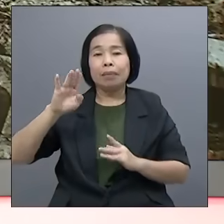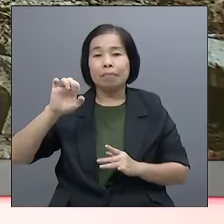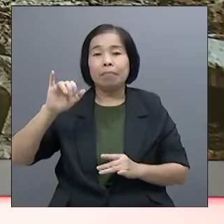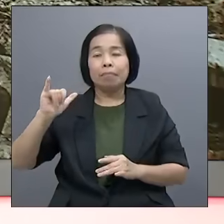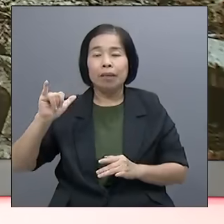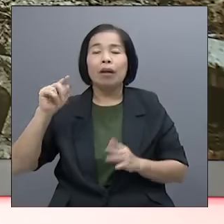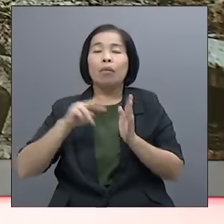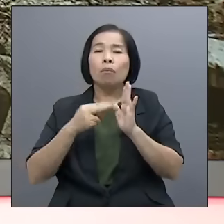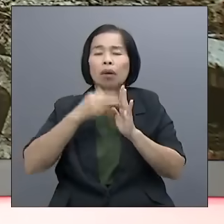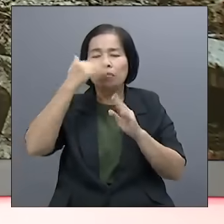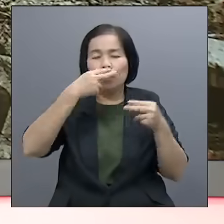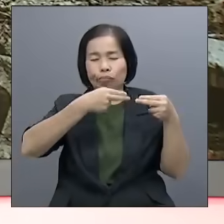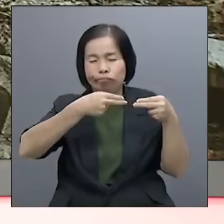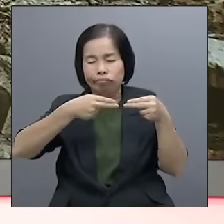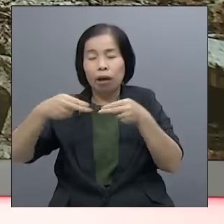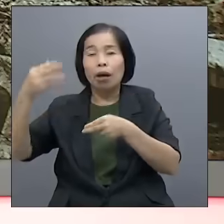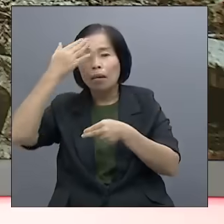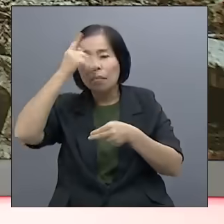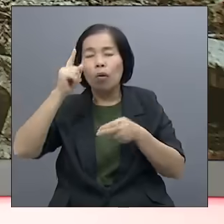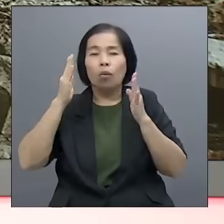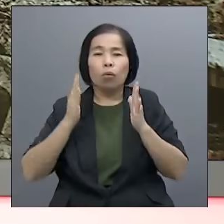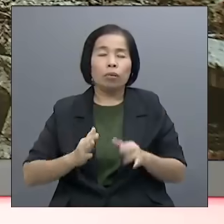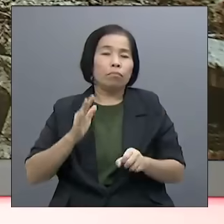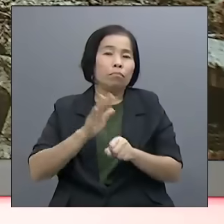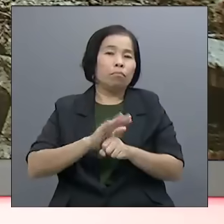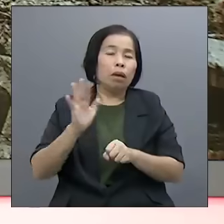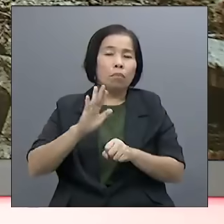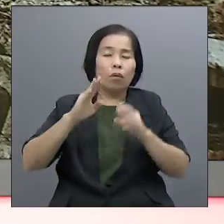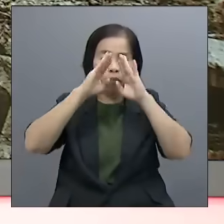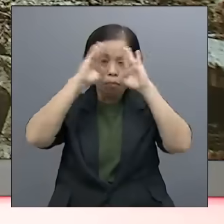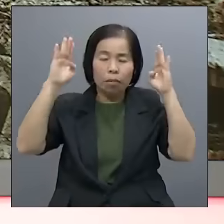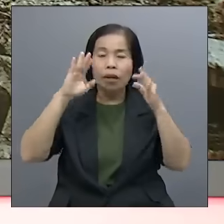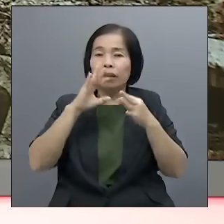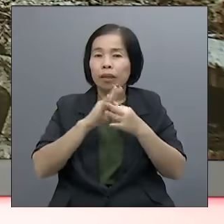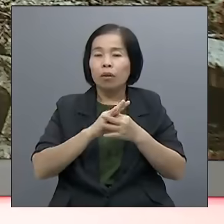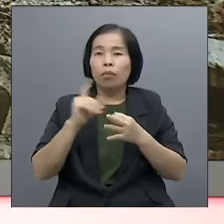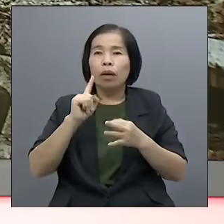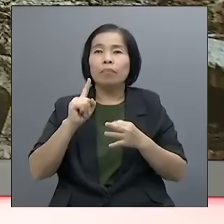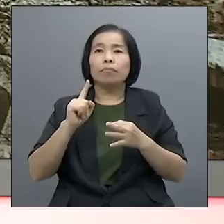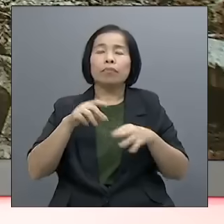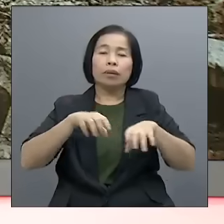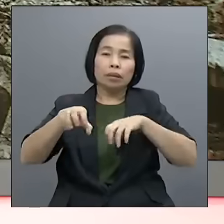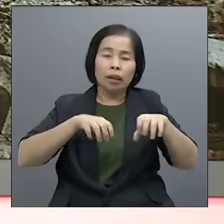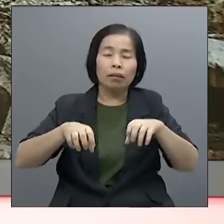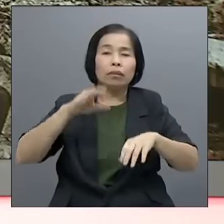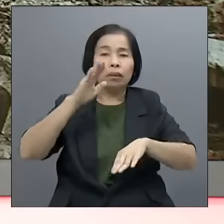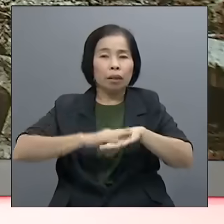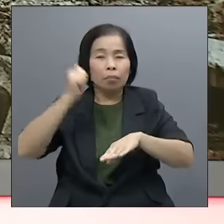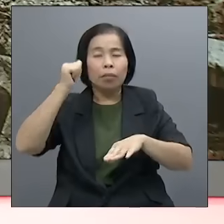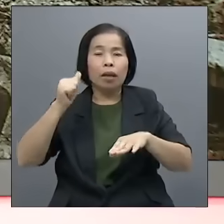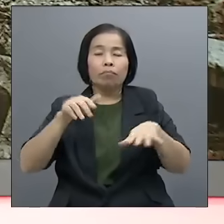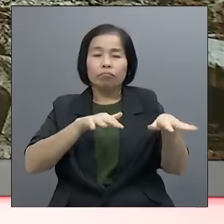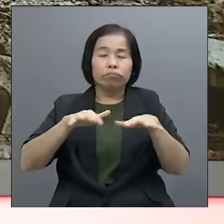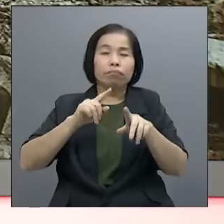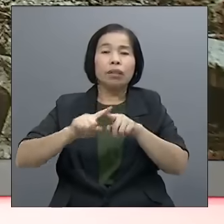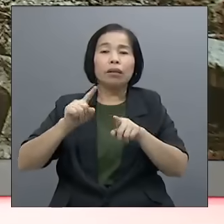ครามที่ยืดเยื้อนะคะนั่นคือการขาดแคลนบุคลากรที่มีความรู้ในเรื่องของการ ความรู้แล้วก็ความเชี่ยวชาญในด้านการกู้ภัยนะคะคุณจ